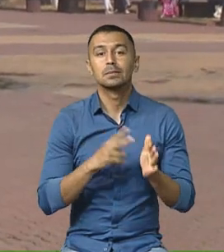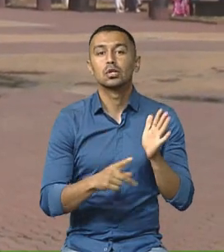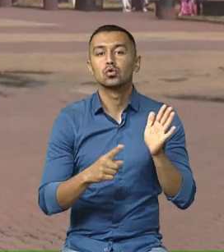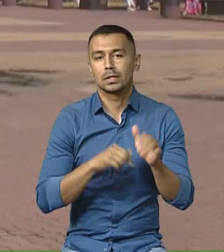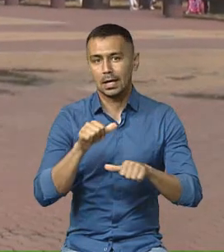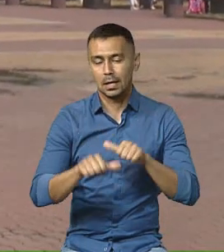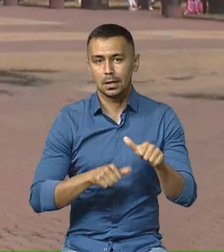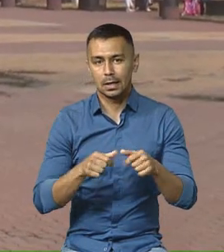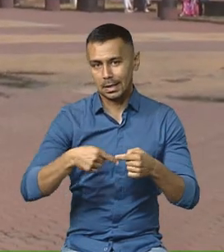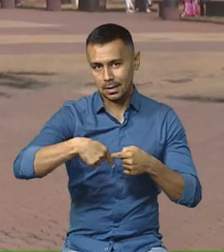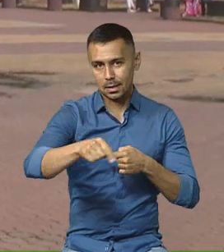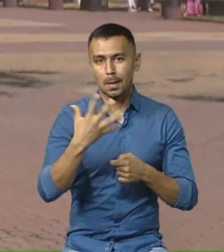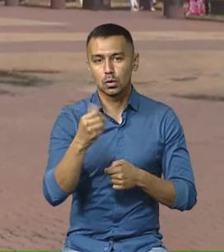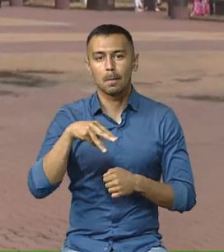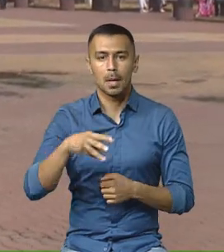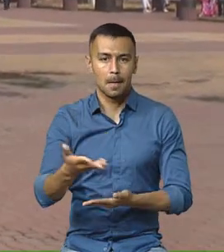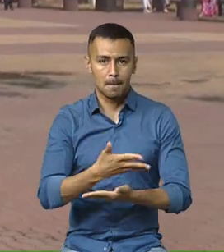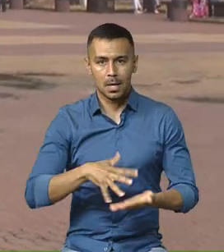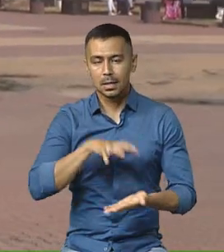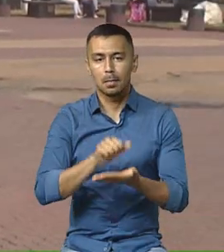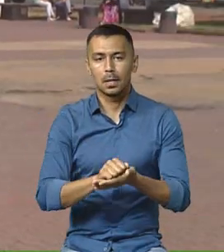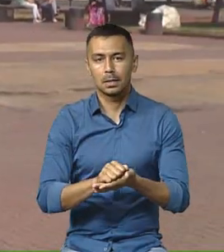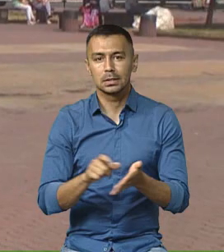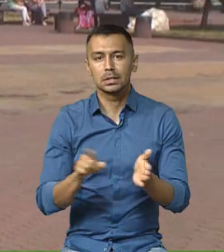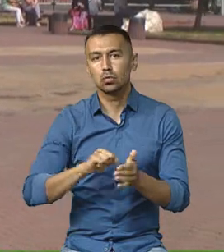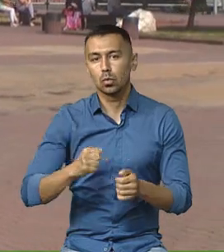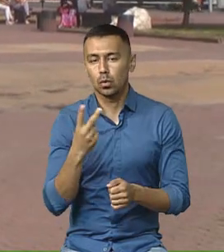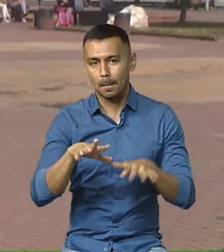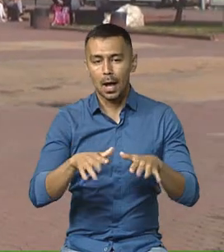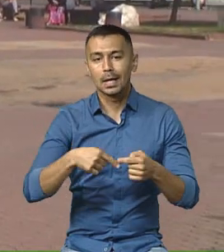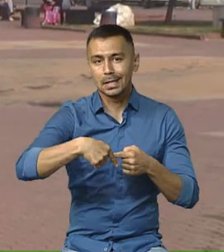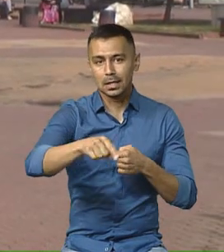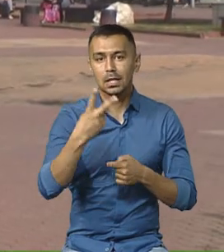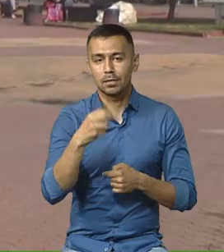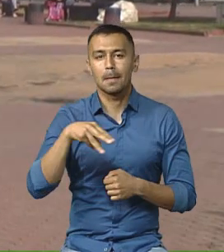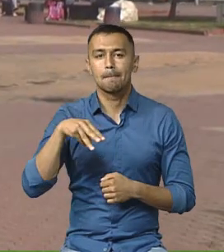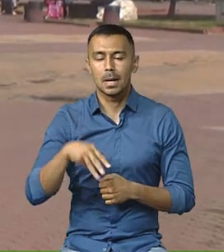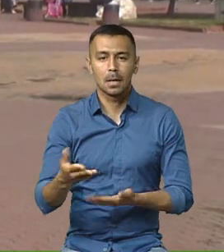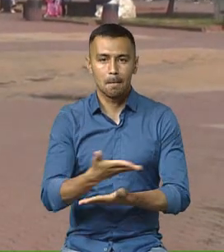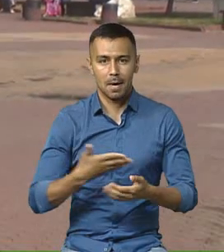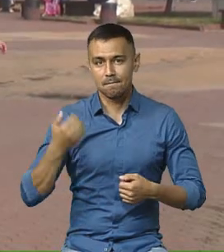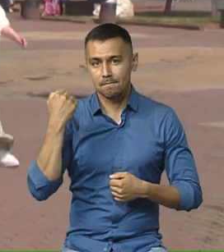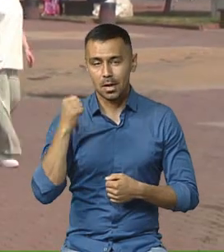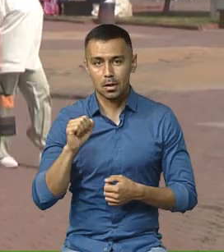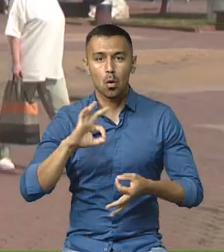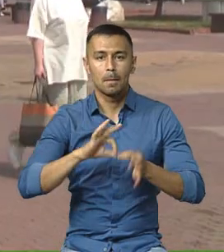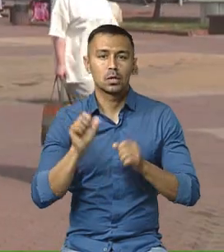76-й рік, дистанція 500 метрів. Ми посіли з напарником друге місце, а на дистанції 200 метрів ми виграли.